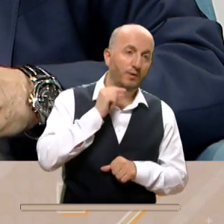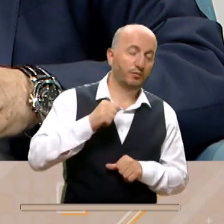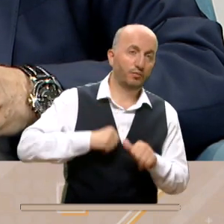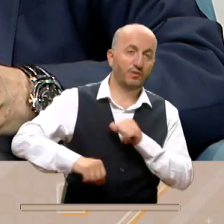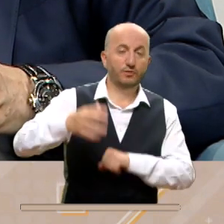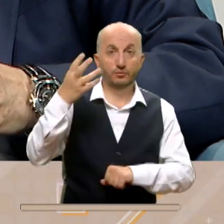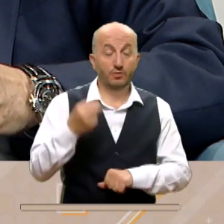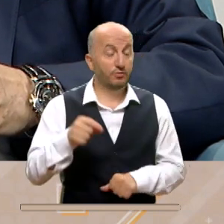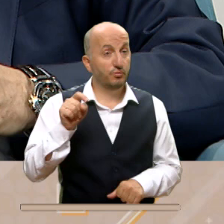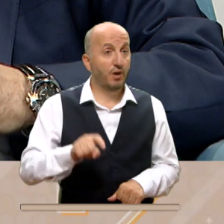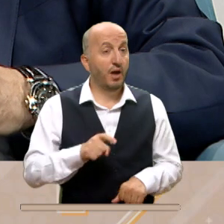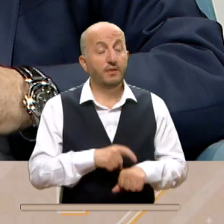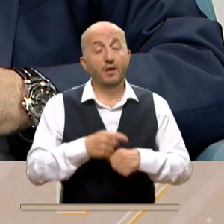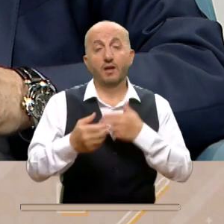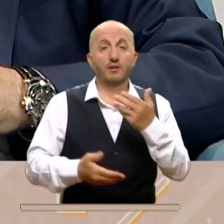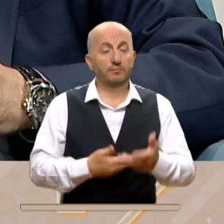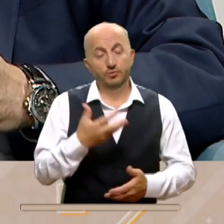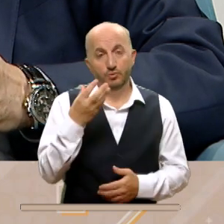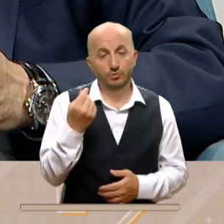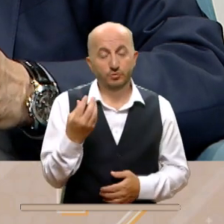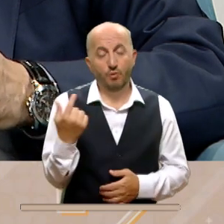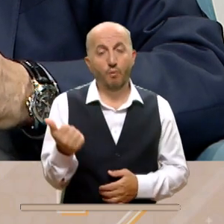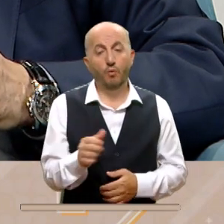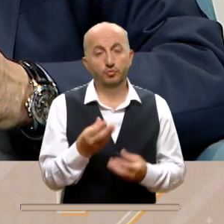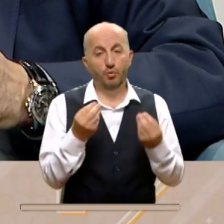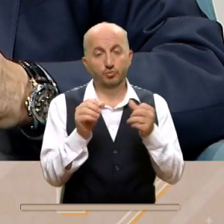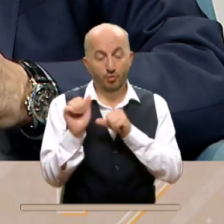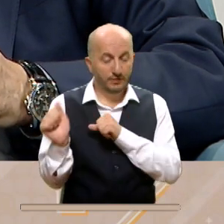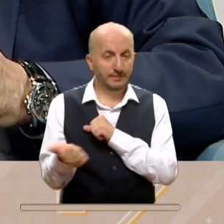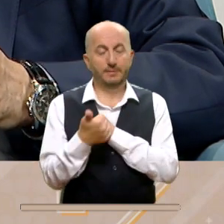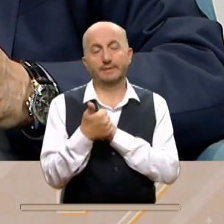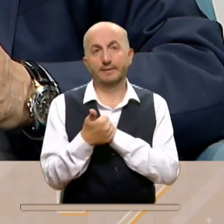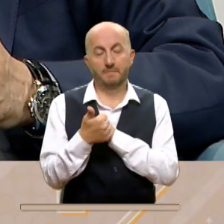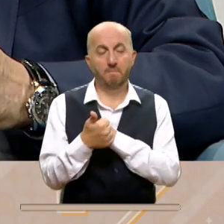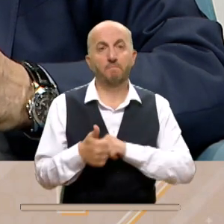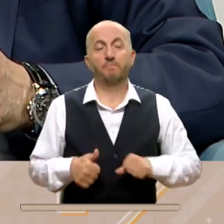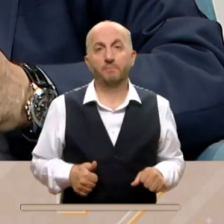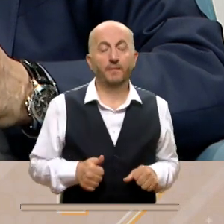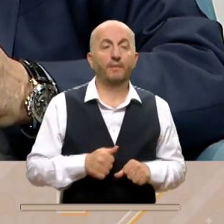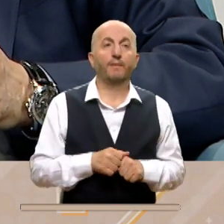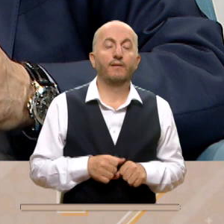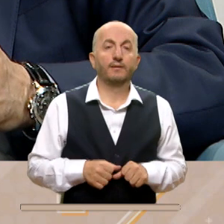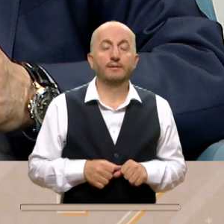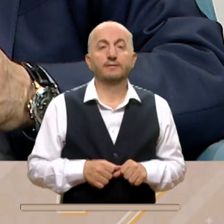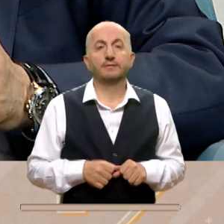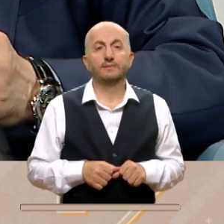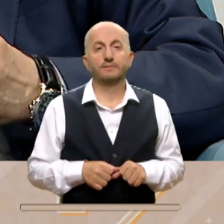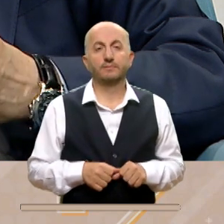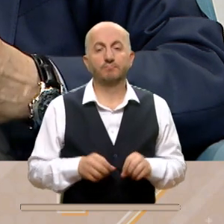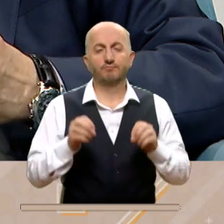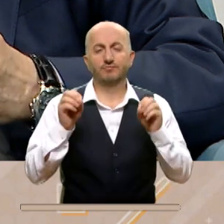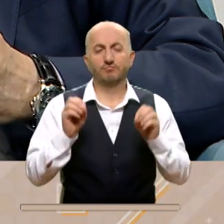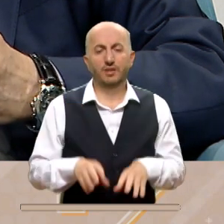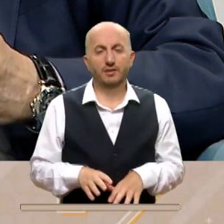olarak şu anda anlatmış olduğunuz şeyler o kadar kıymetli ki can kulağıyla dinledim sizi. Sağ olun. Hani salmış,